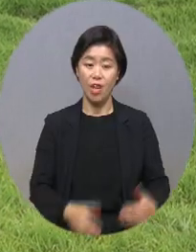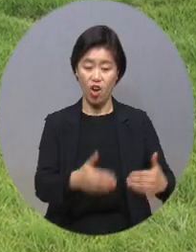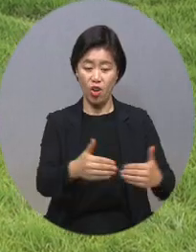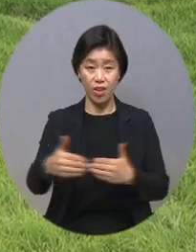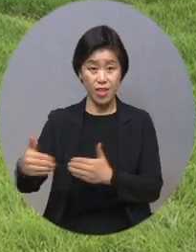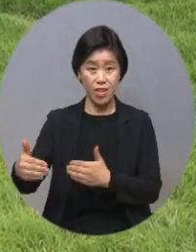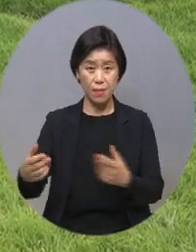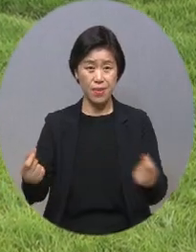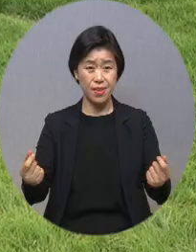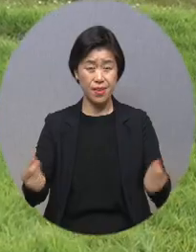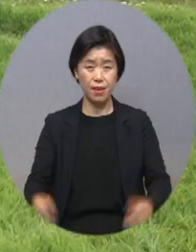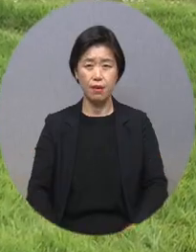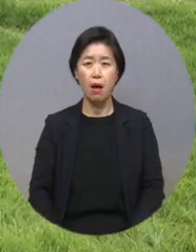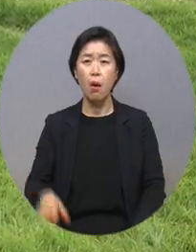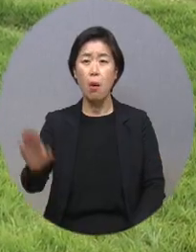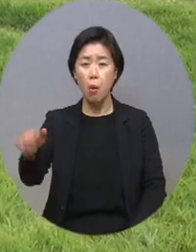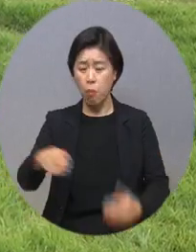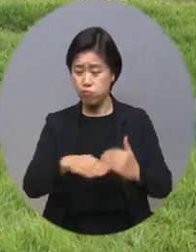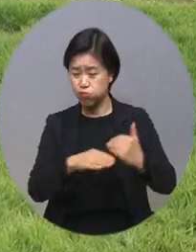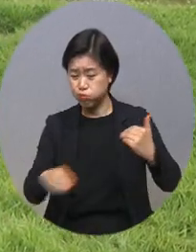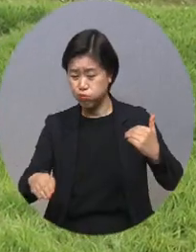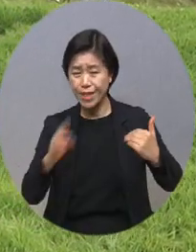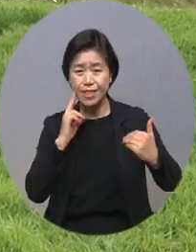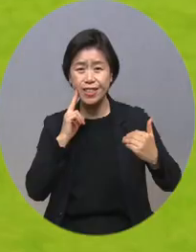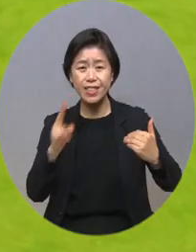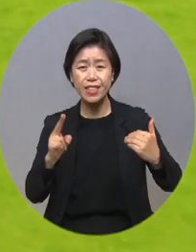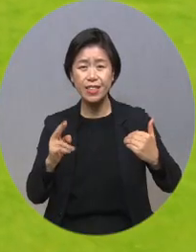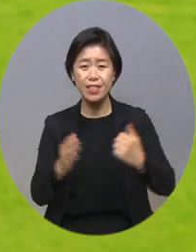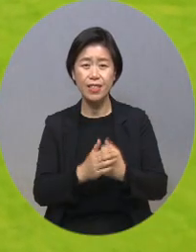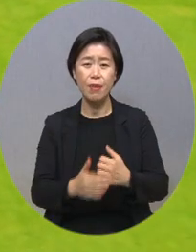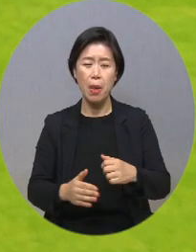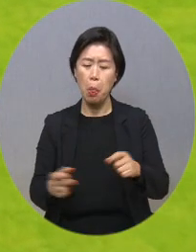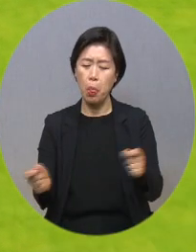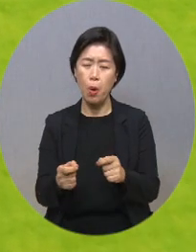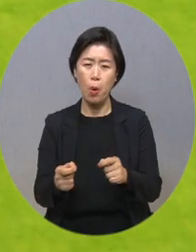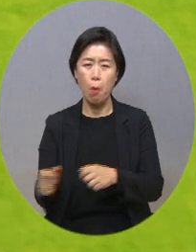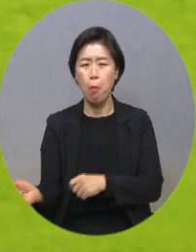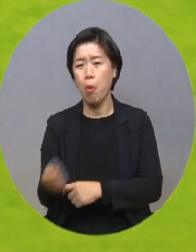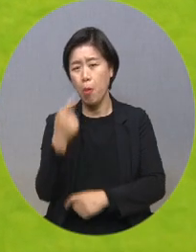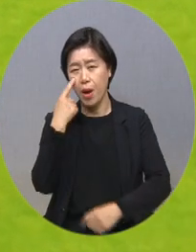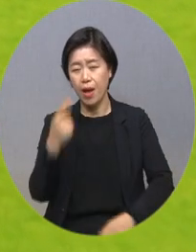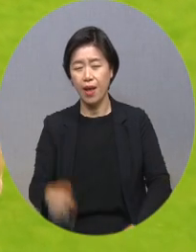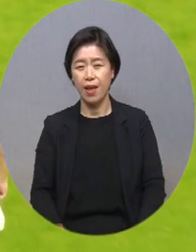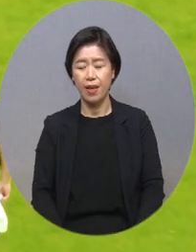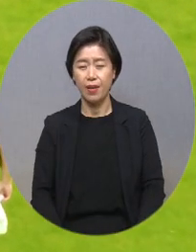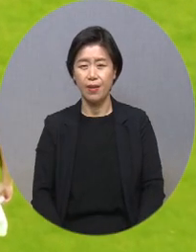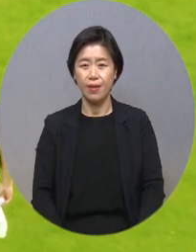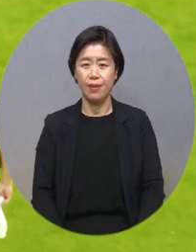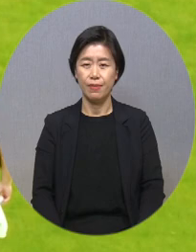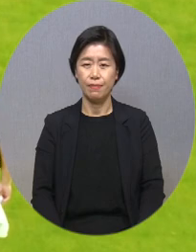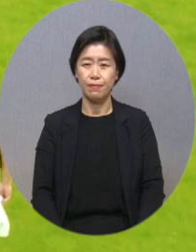거기 내리막이 엄청 심해. 5cm, 5cm만 쳐. 내가 진짜.